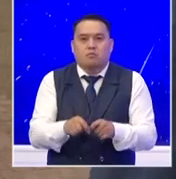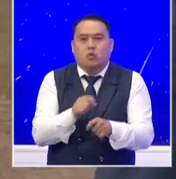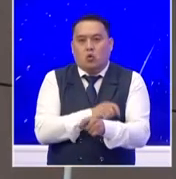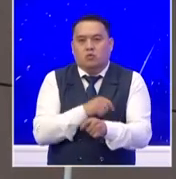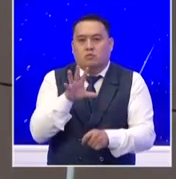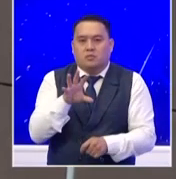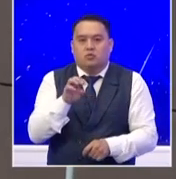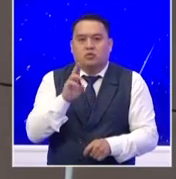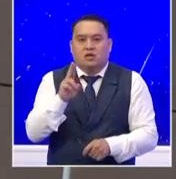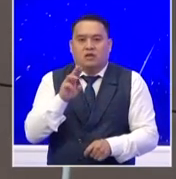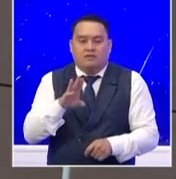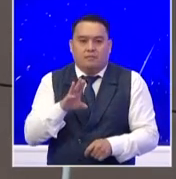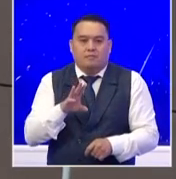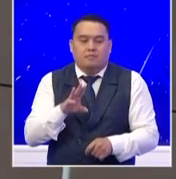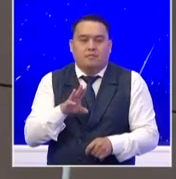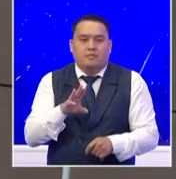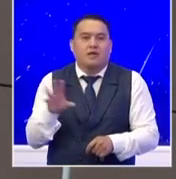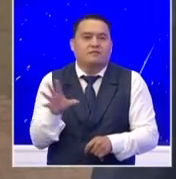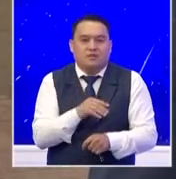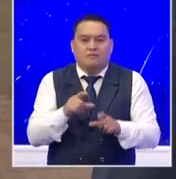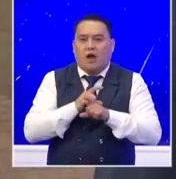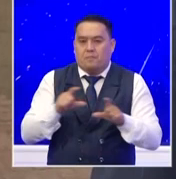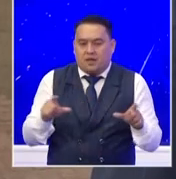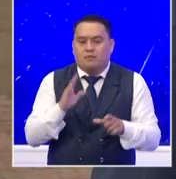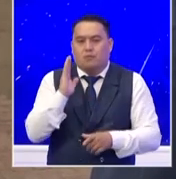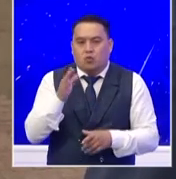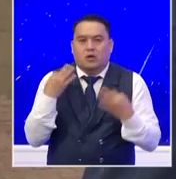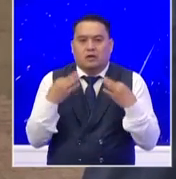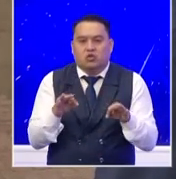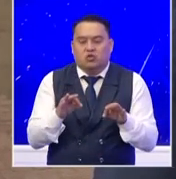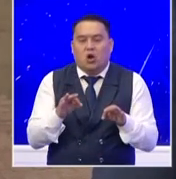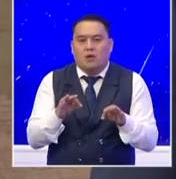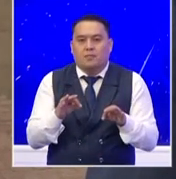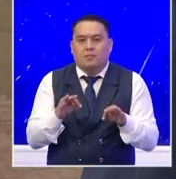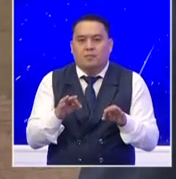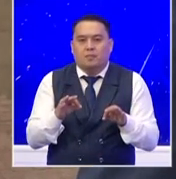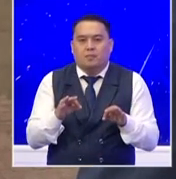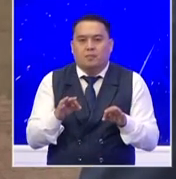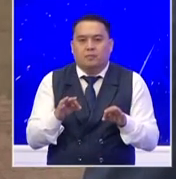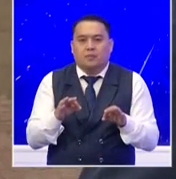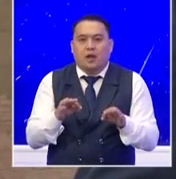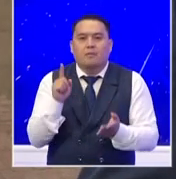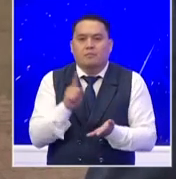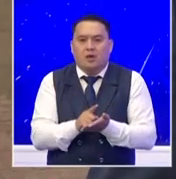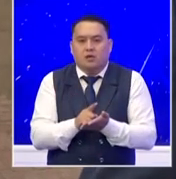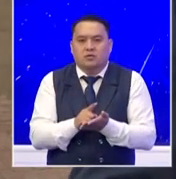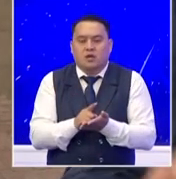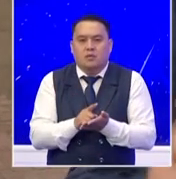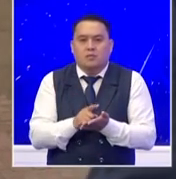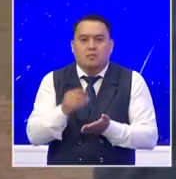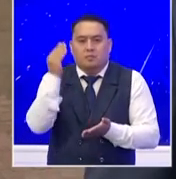менее 500 квадратных метров. Во всех этих объектах, где разрешено, должны